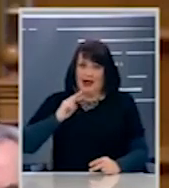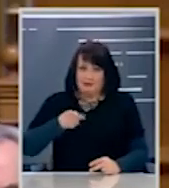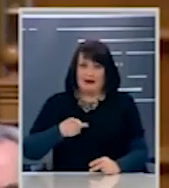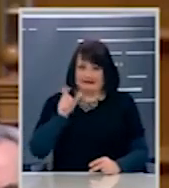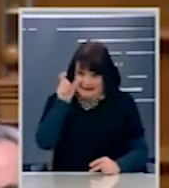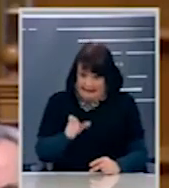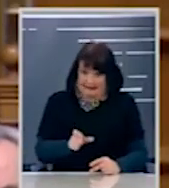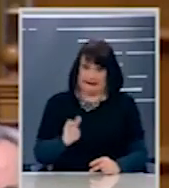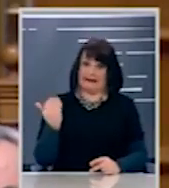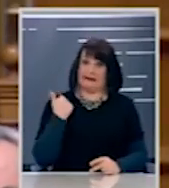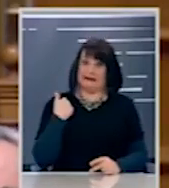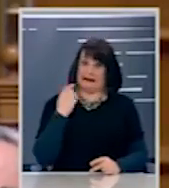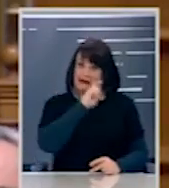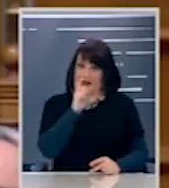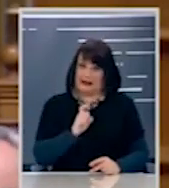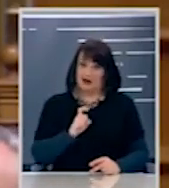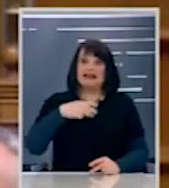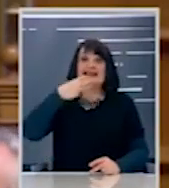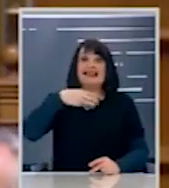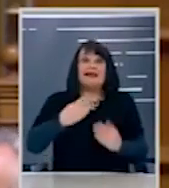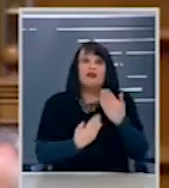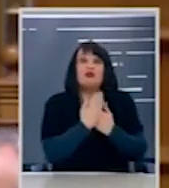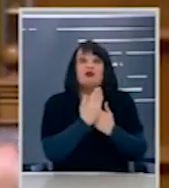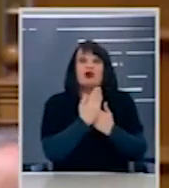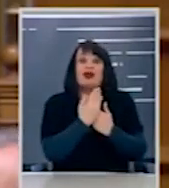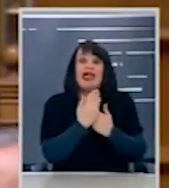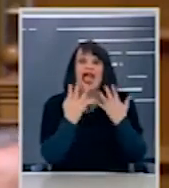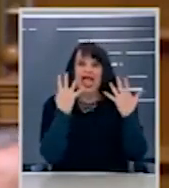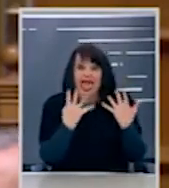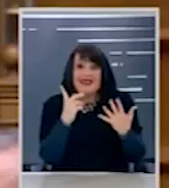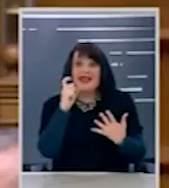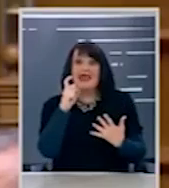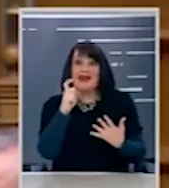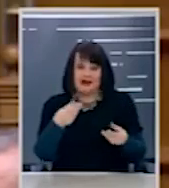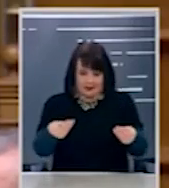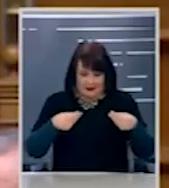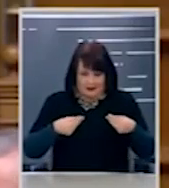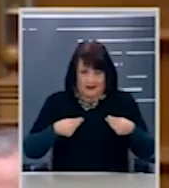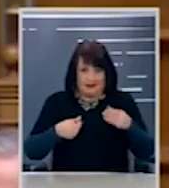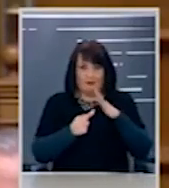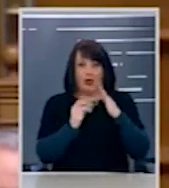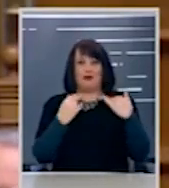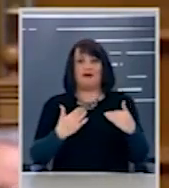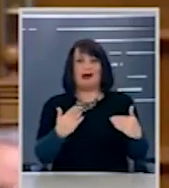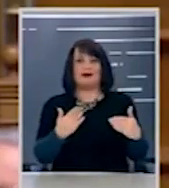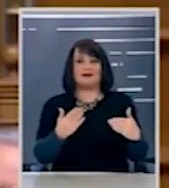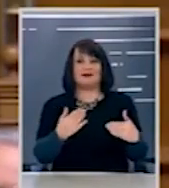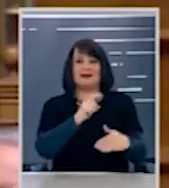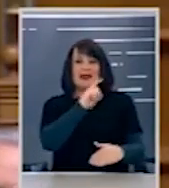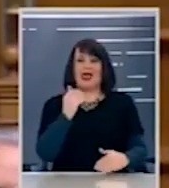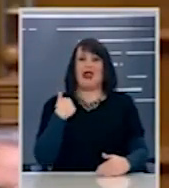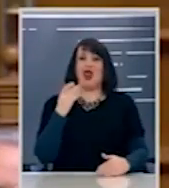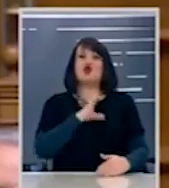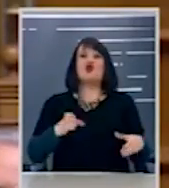μου καταθέσατε ερώτηση την Τρίτη το πρωί. 9 και 10 ήρθε η ερώτηση στον Πρόεδρο της Βουλής. Μετά το